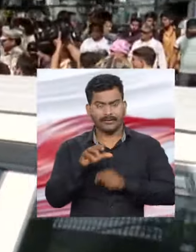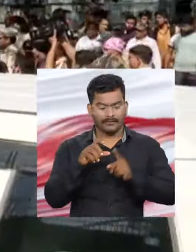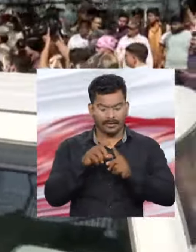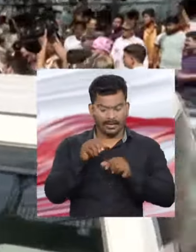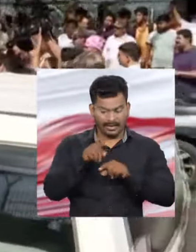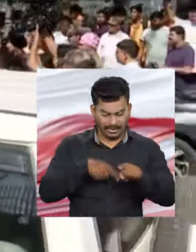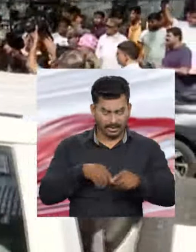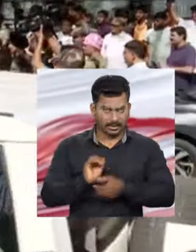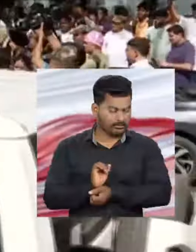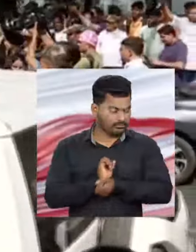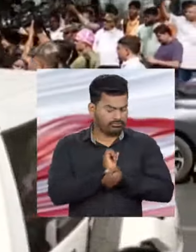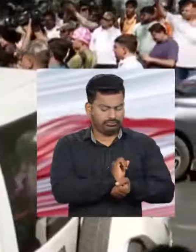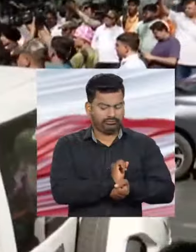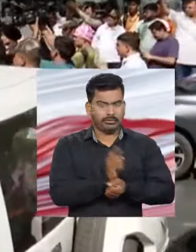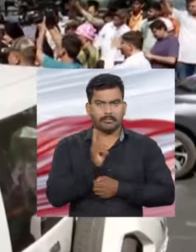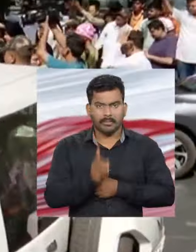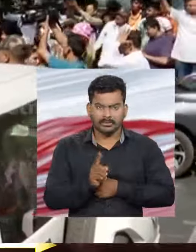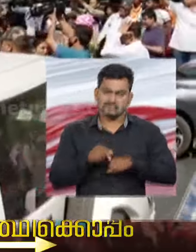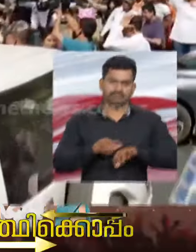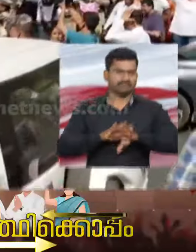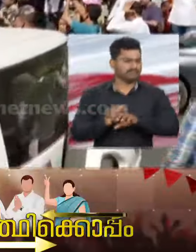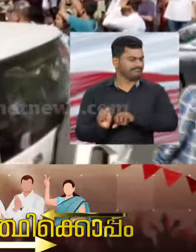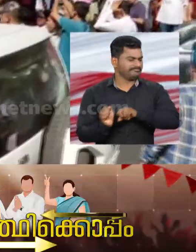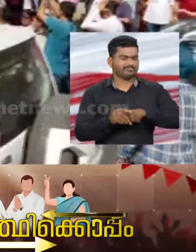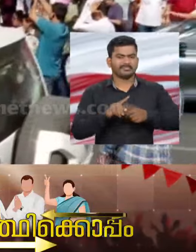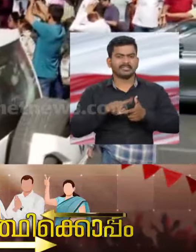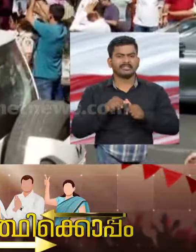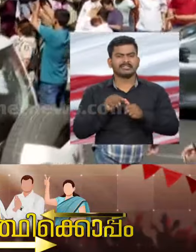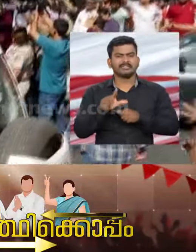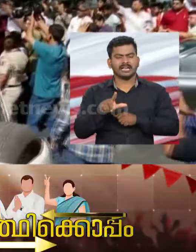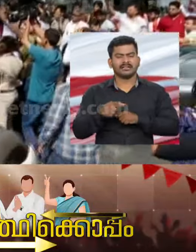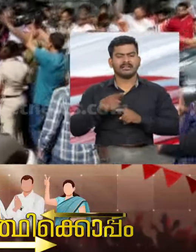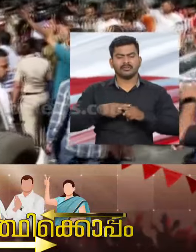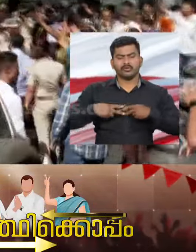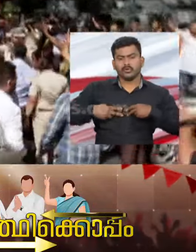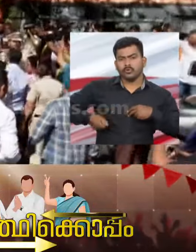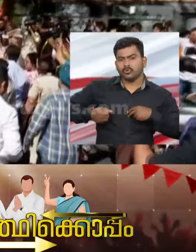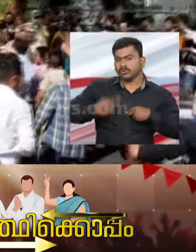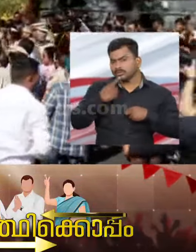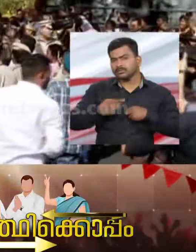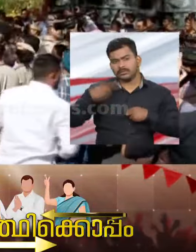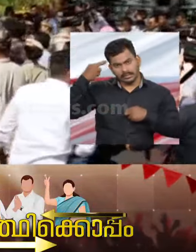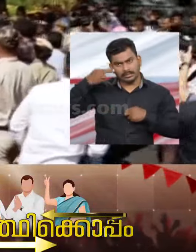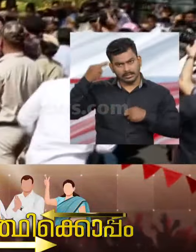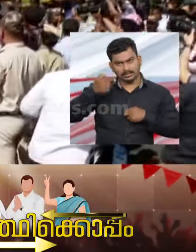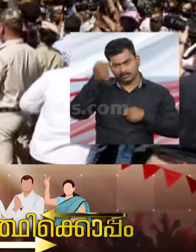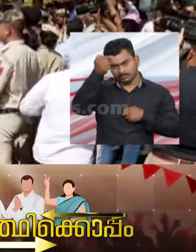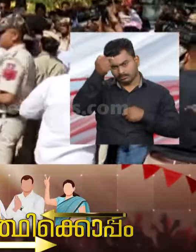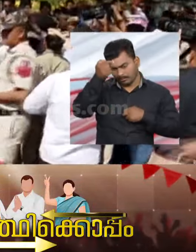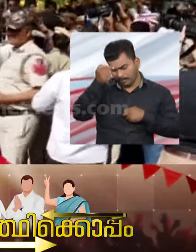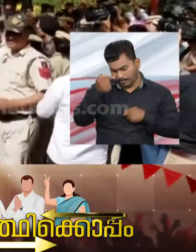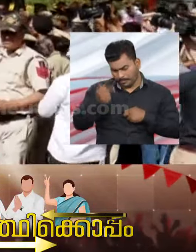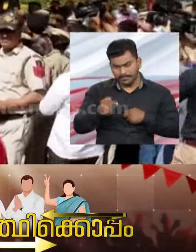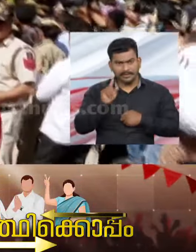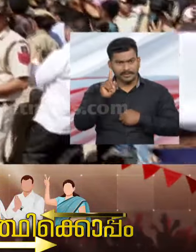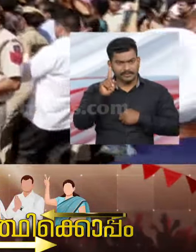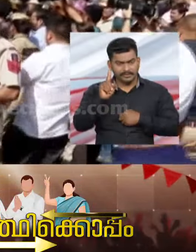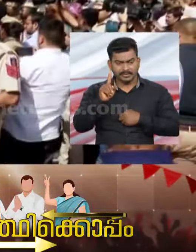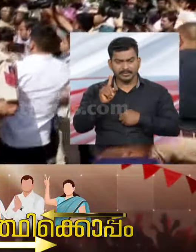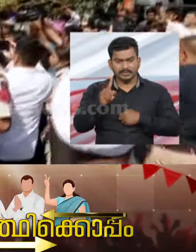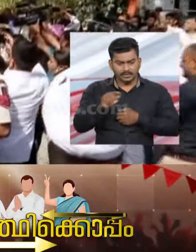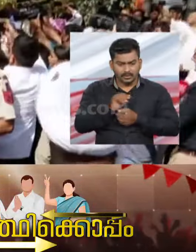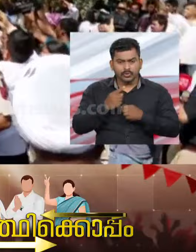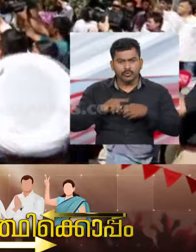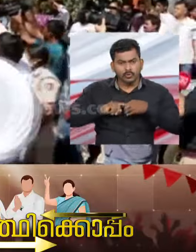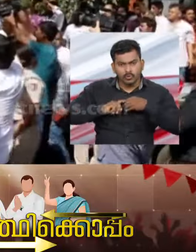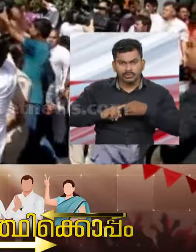ദില്ലി മുഖ്യമന്ത്രിയെ കോടതി അയച്ചത്. ജുഡീഷ്യൽ കസ്റ്റഡിയിൽ വിടുന്നതിന് പല കാരണങ്ങൾ ഇഡി ആവശ്യപ്പെട്ടത് പറഞ്ഞത്, ഒന്ന്, ചോദ്യം